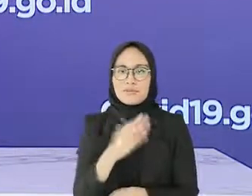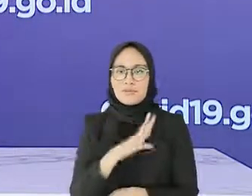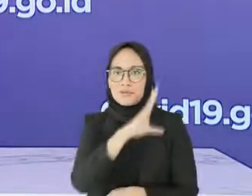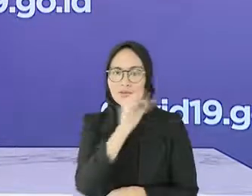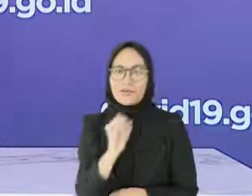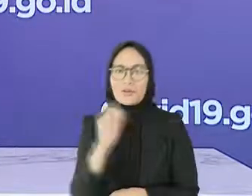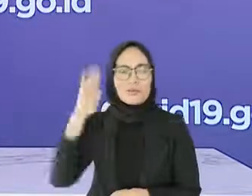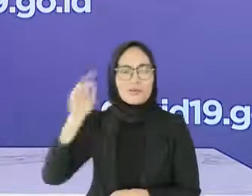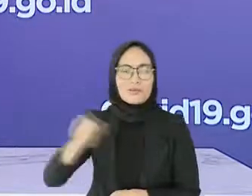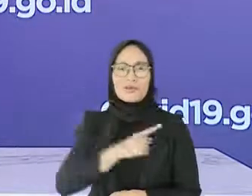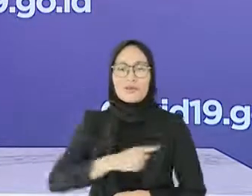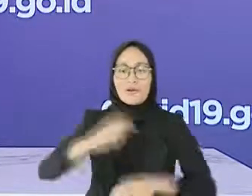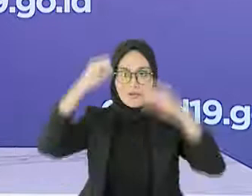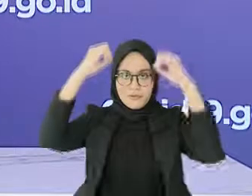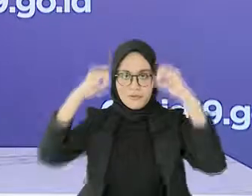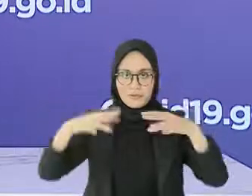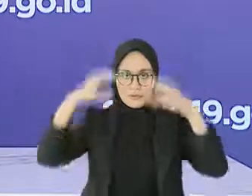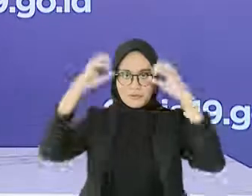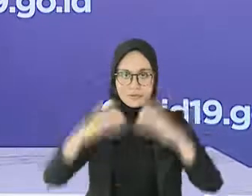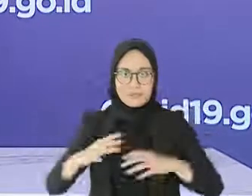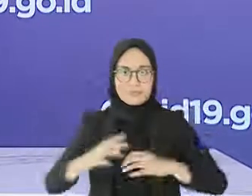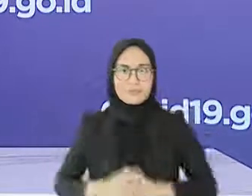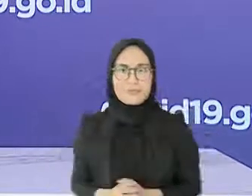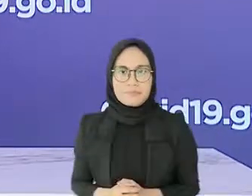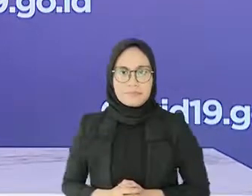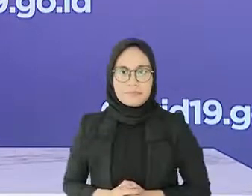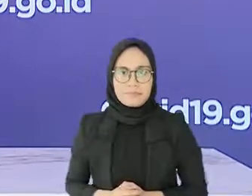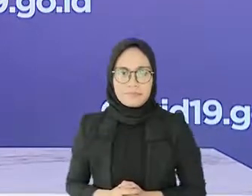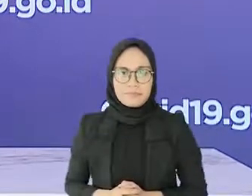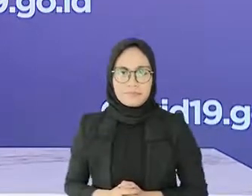wassalamu'alaikum warahmatullahi wabarakatuh